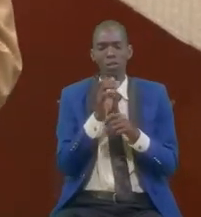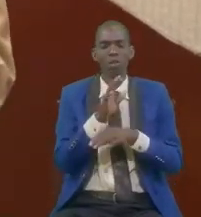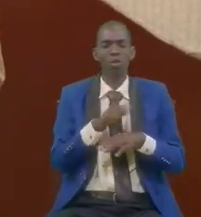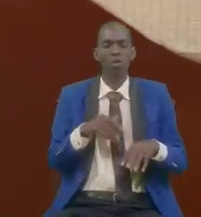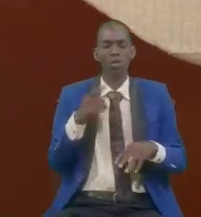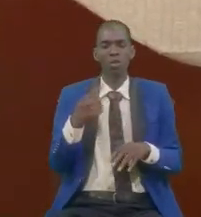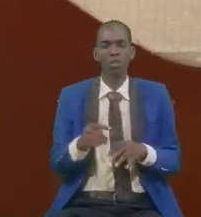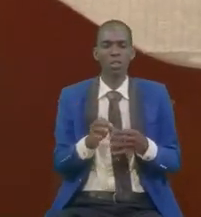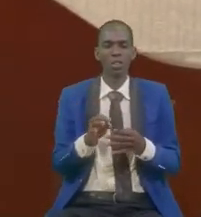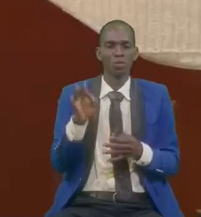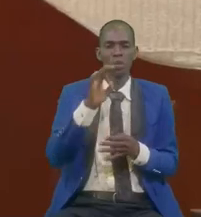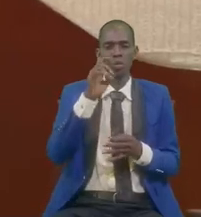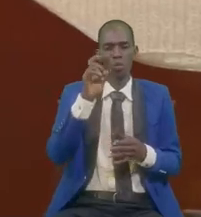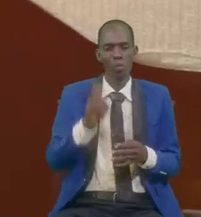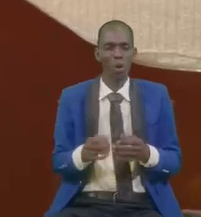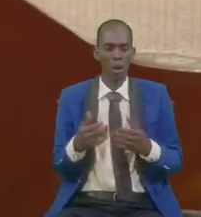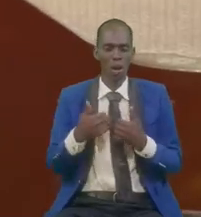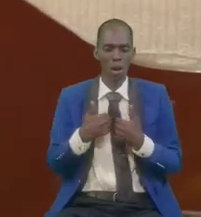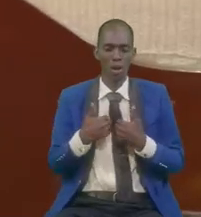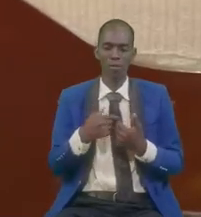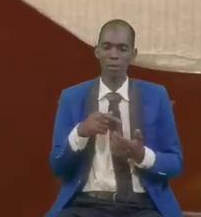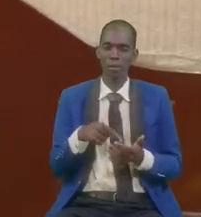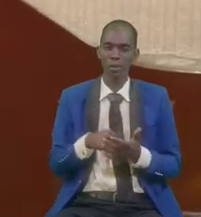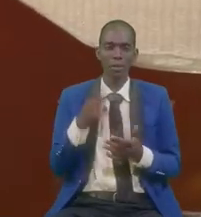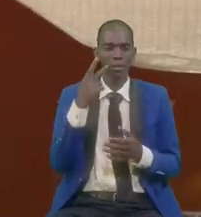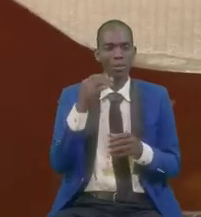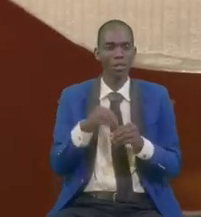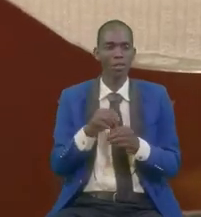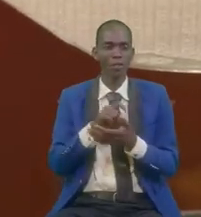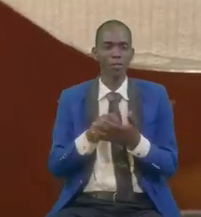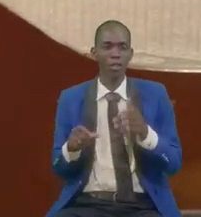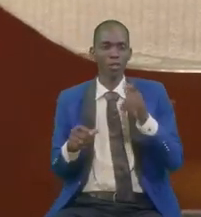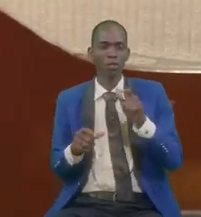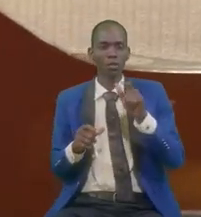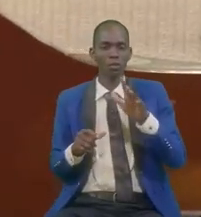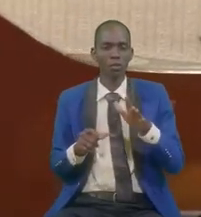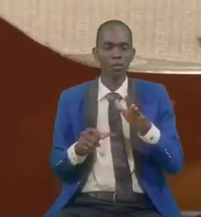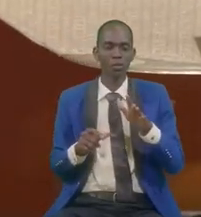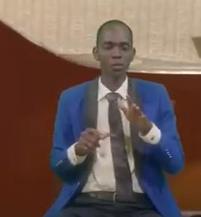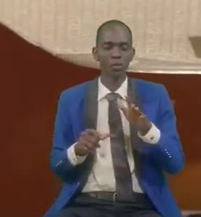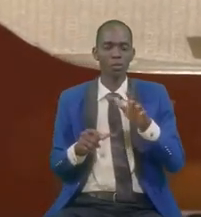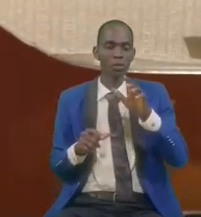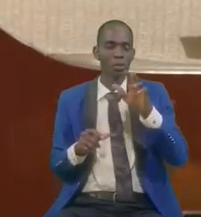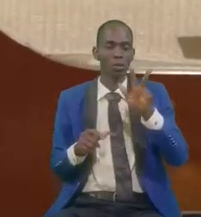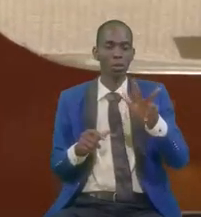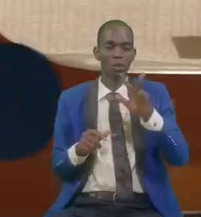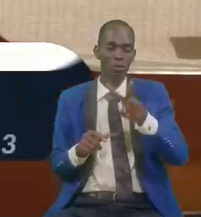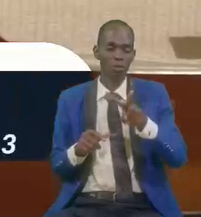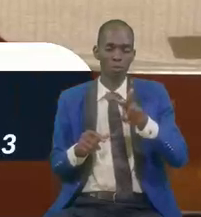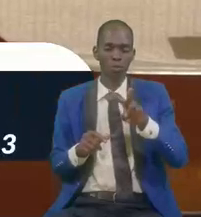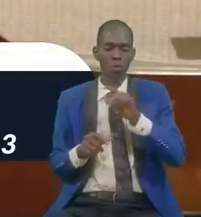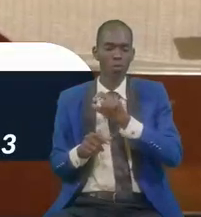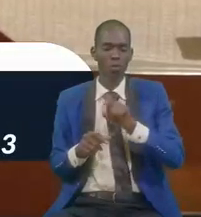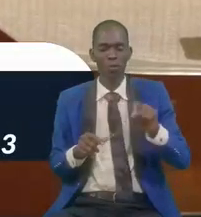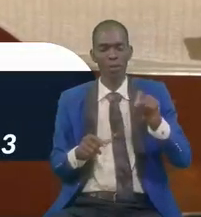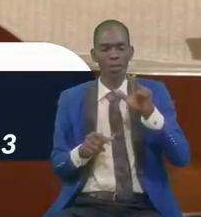dons puissants de l'Esprit pour le service. Actes chapitre